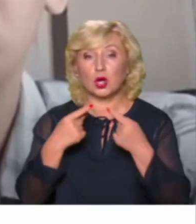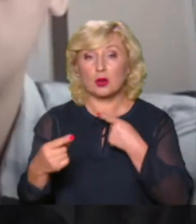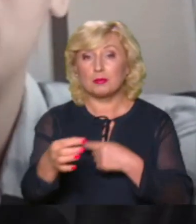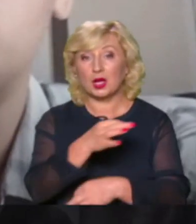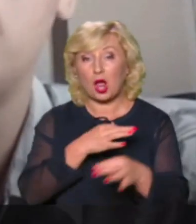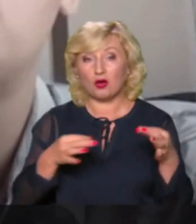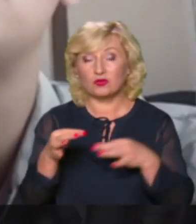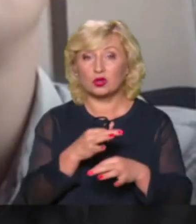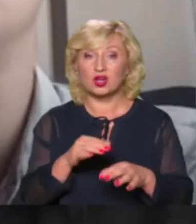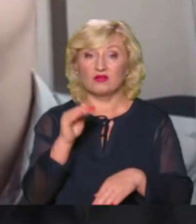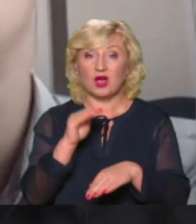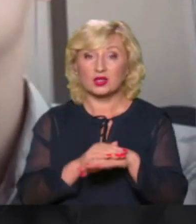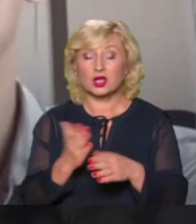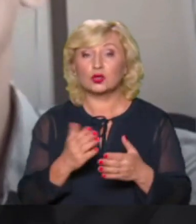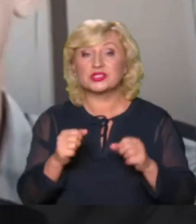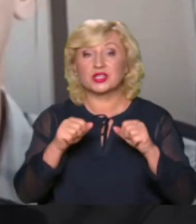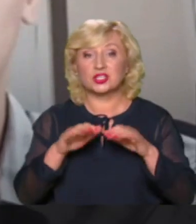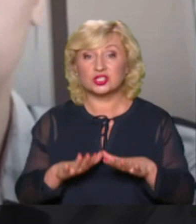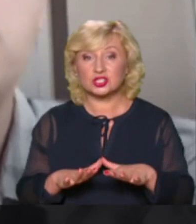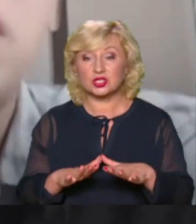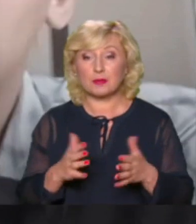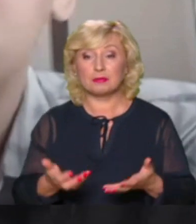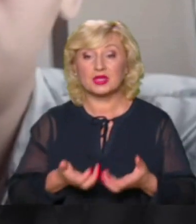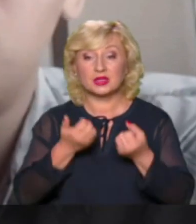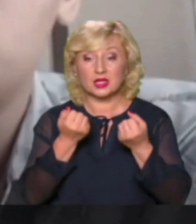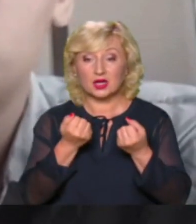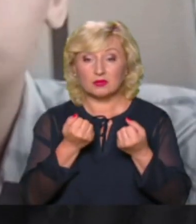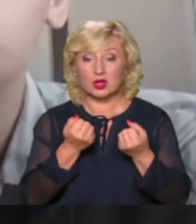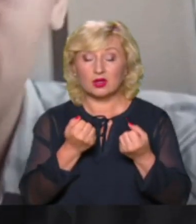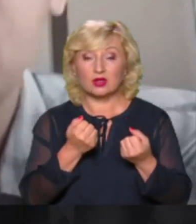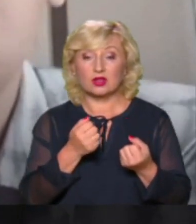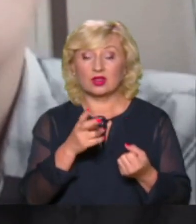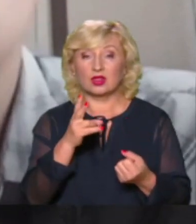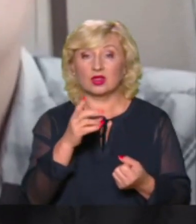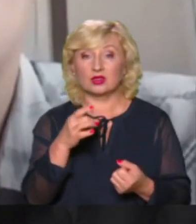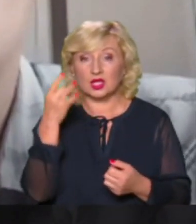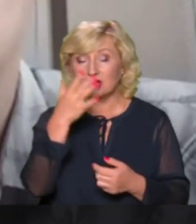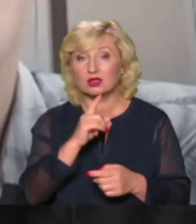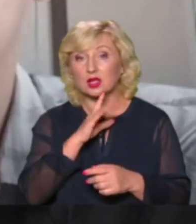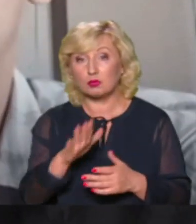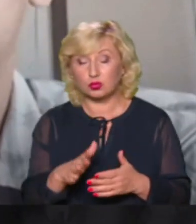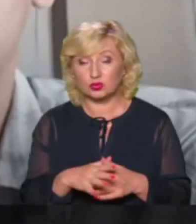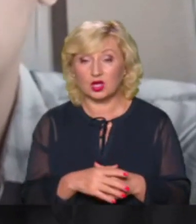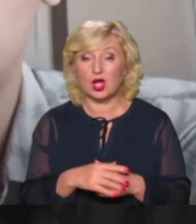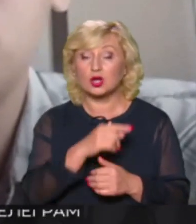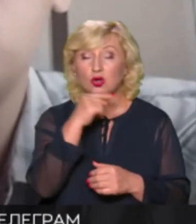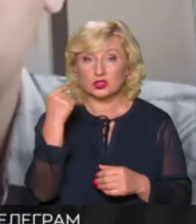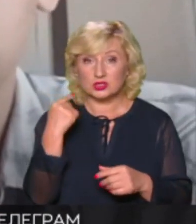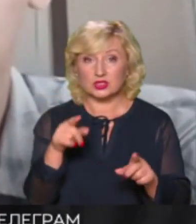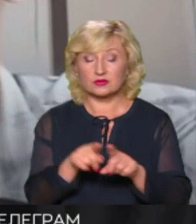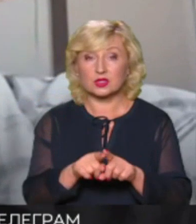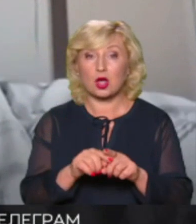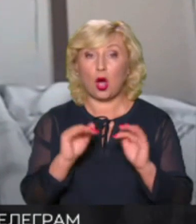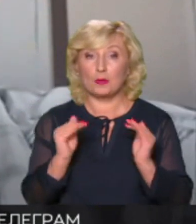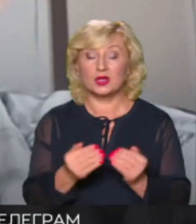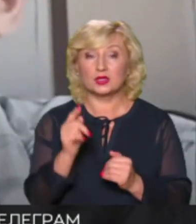але фактично якогось рішення, давайте підтримуємо пункту Нігера, звичайно, не буде. Ну, Росія все ж таки обмежуватиметься